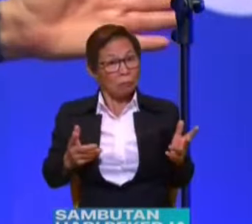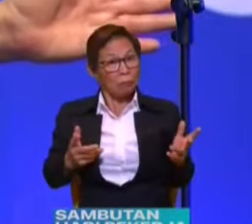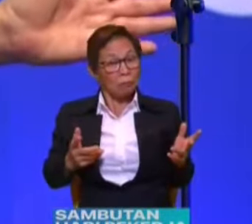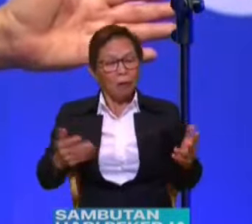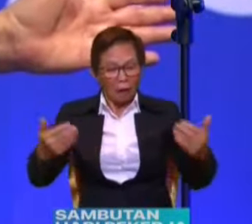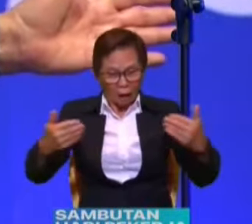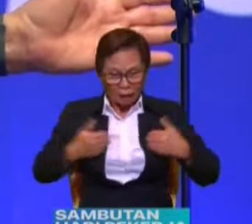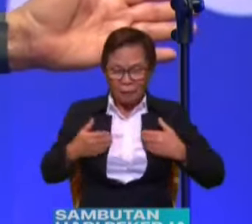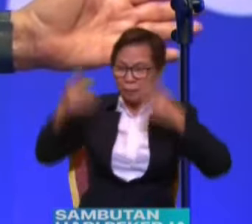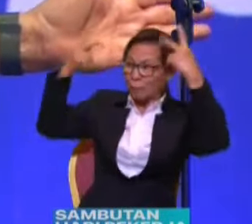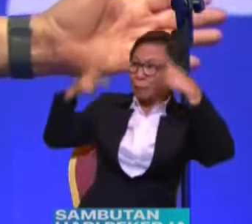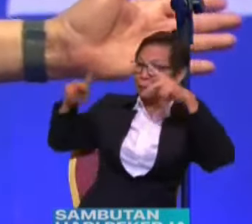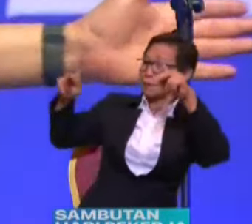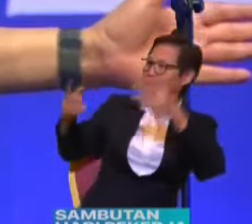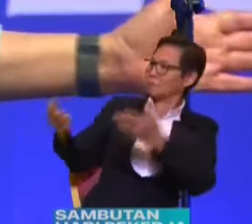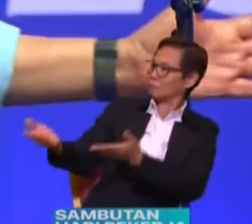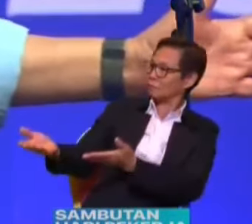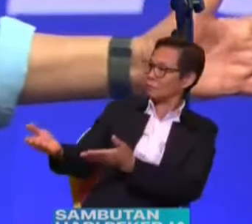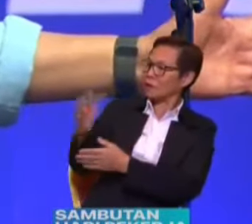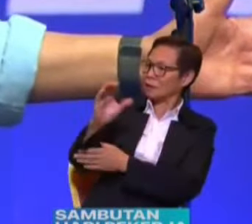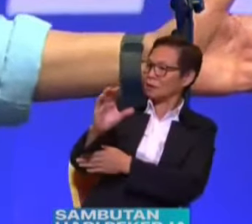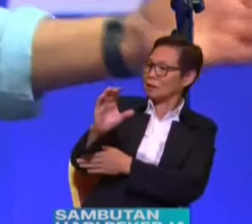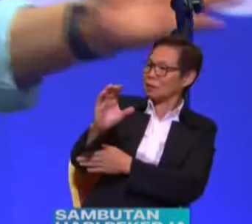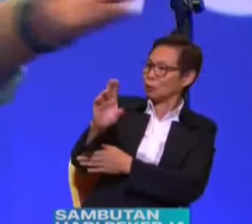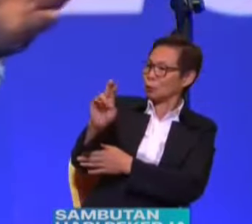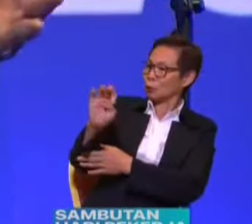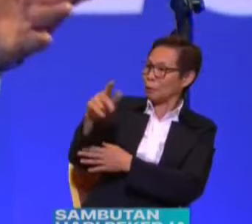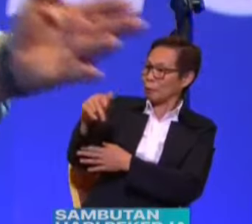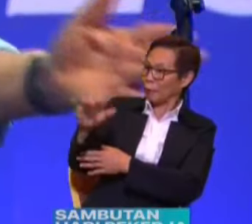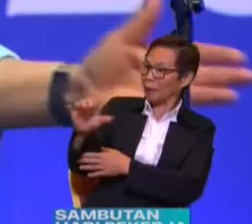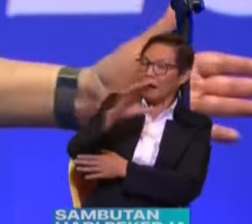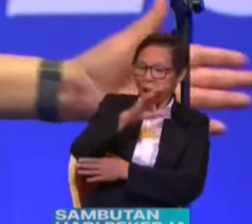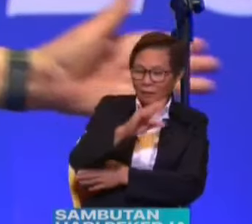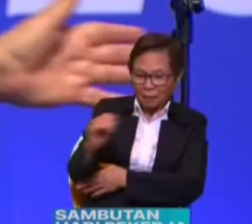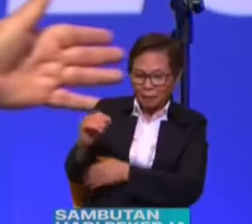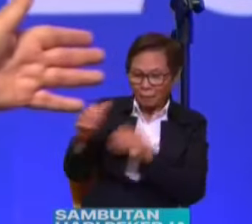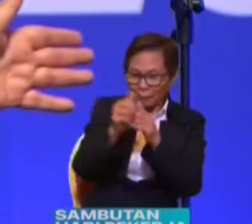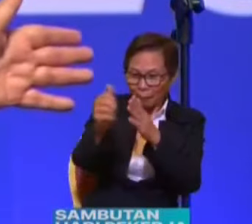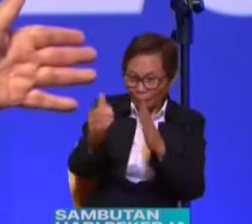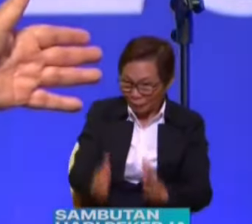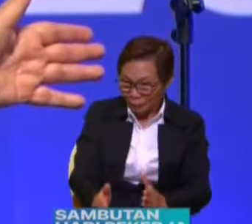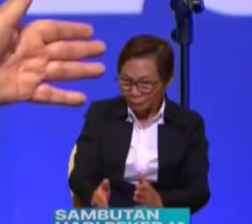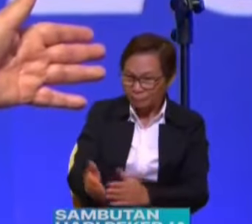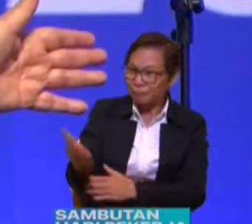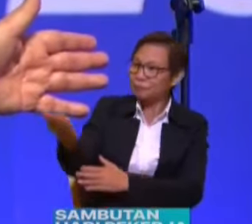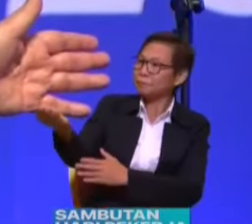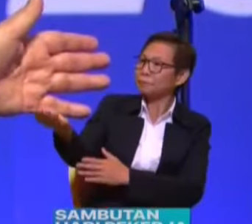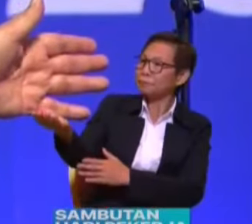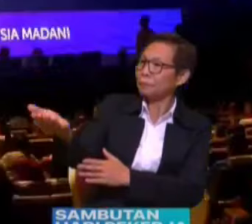dengan Presiden QPEX dan pimpinan